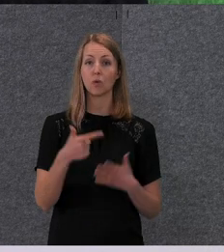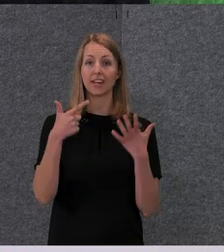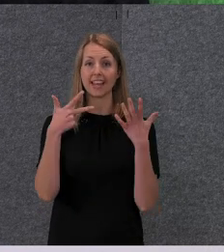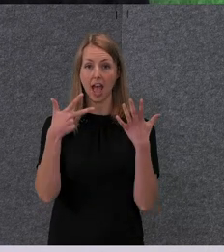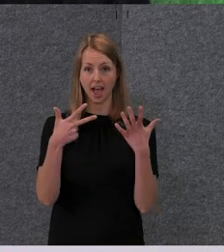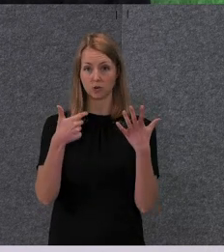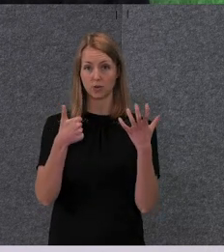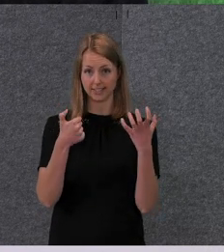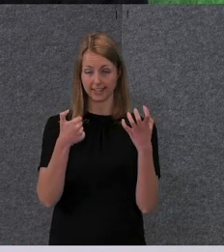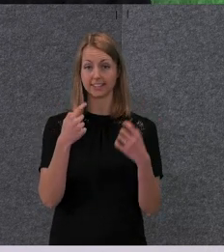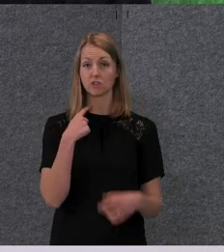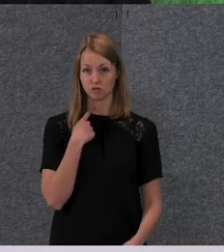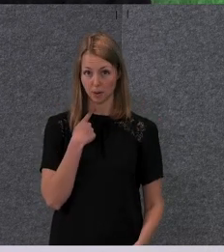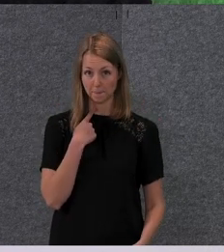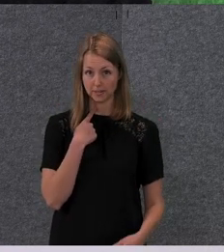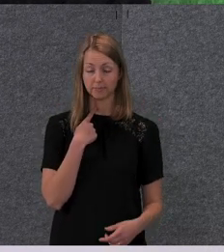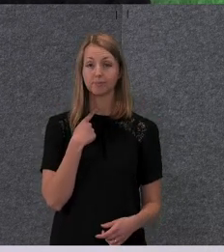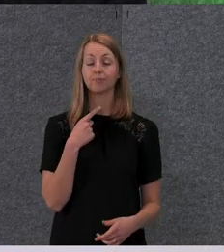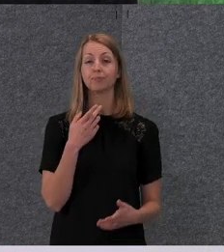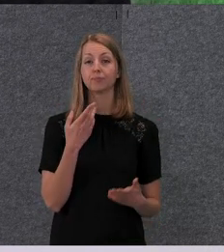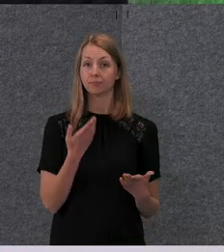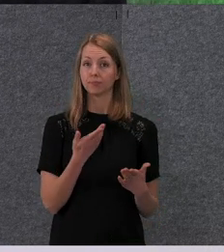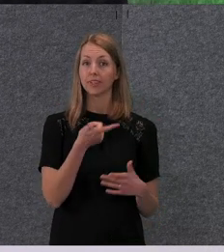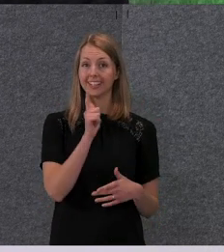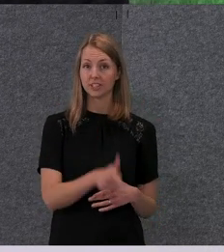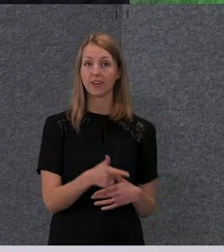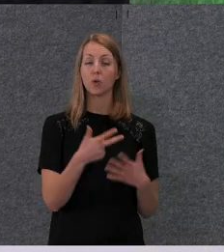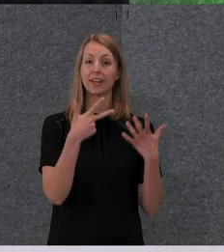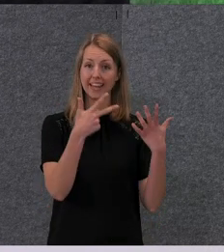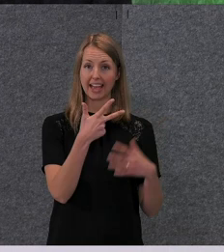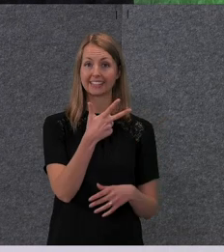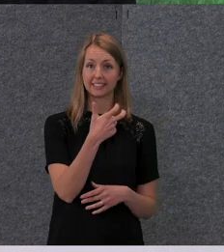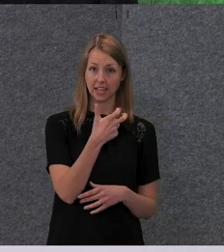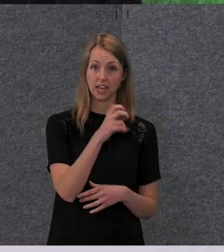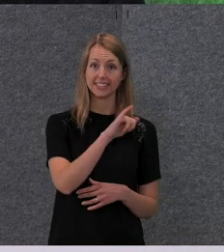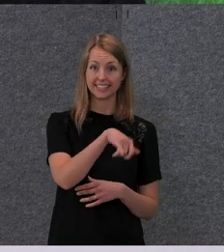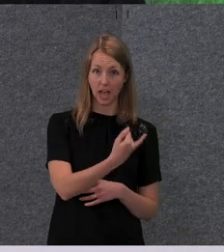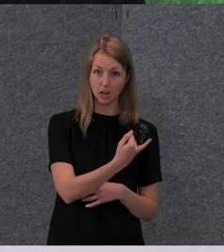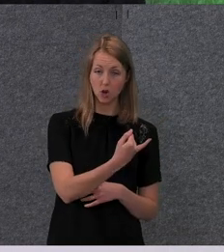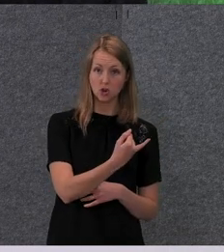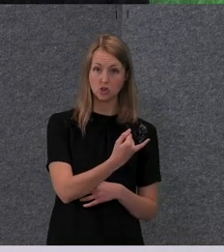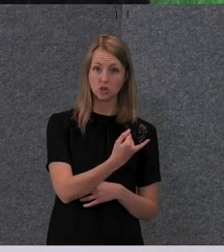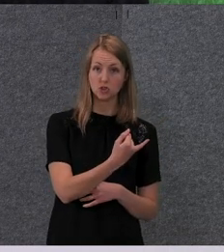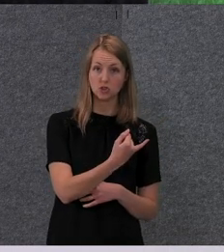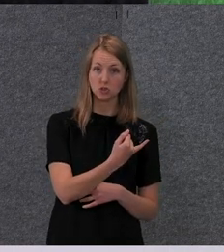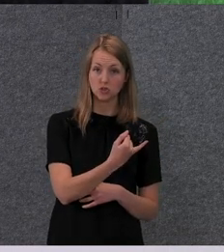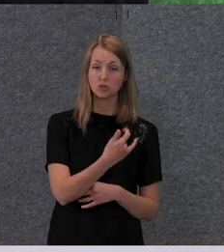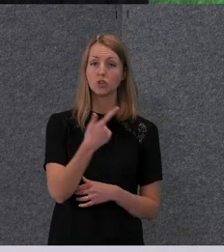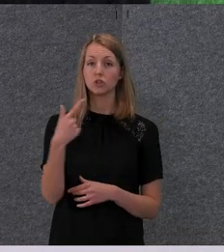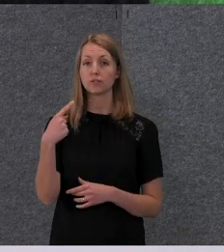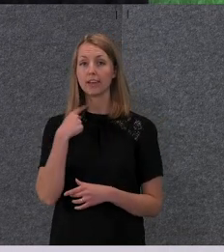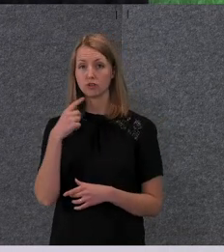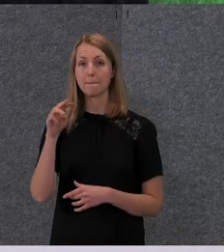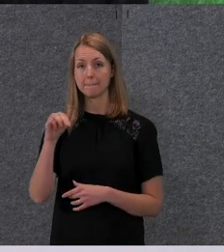268 Stimmen wurden abgegeben. Dabei entfielen 238 Stimmen auf Janosch sowie 2 Stimmen